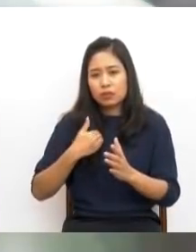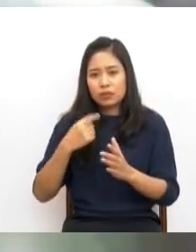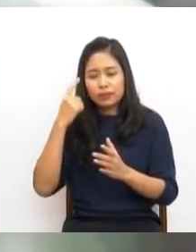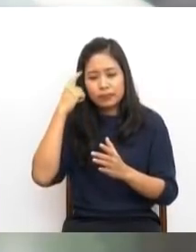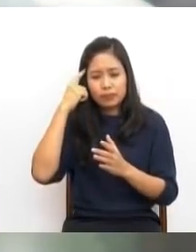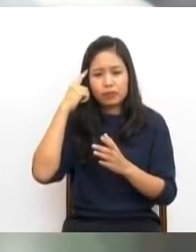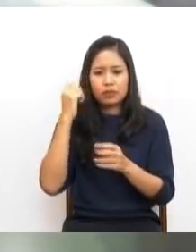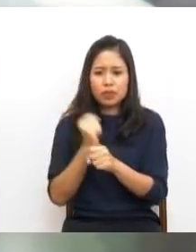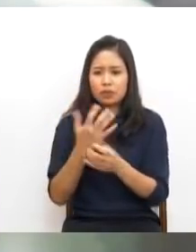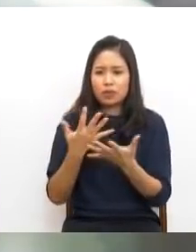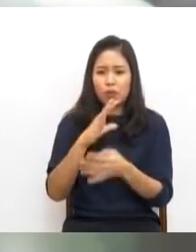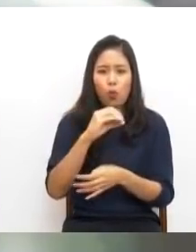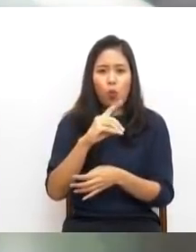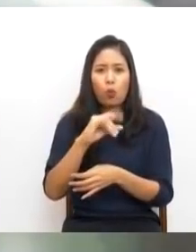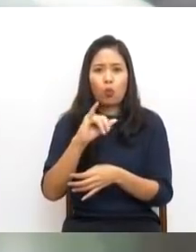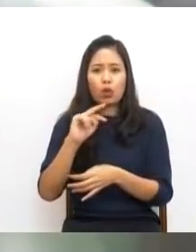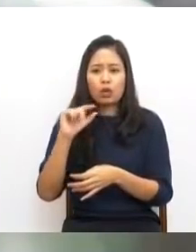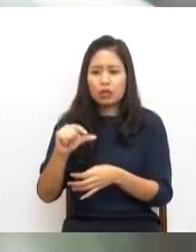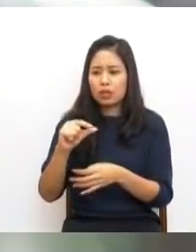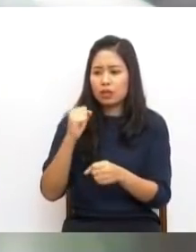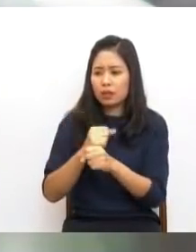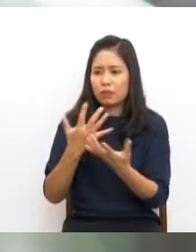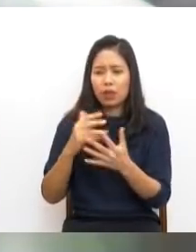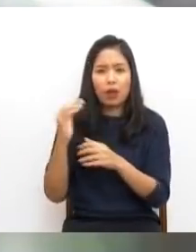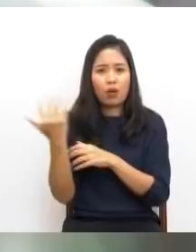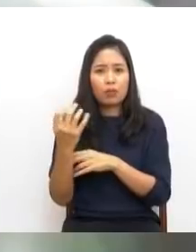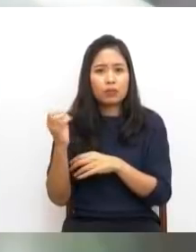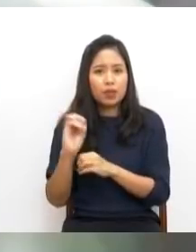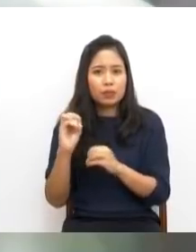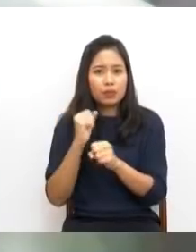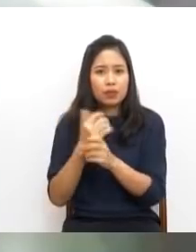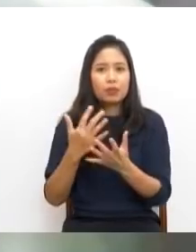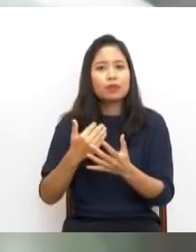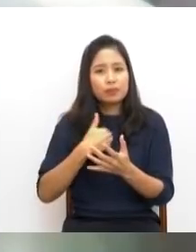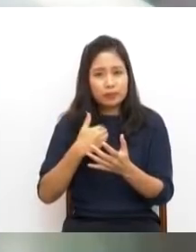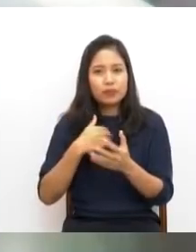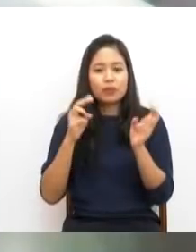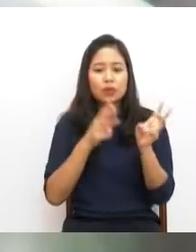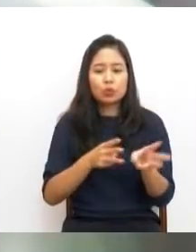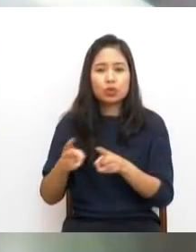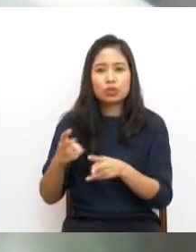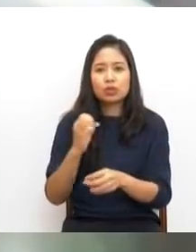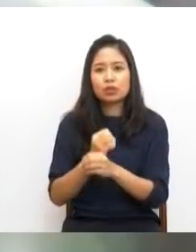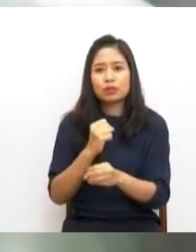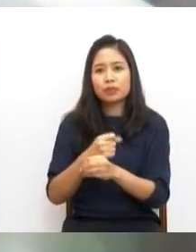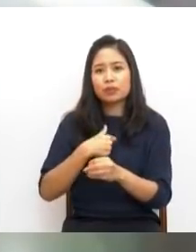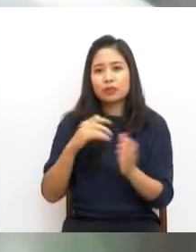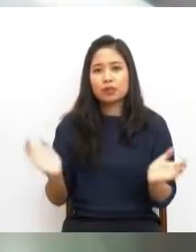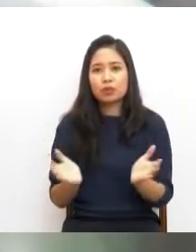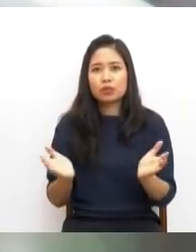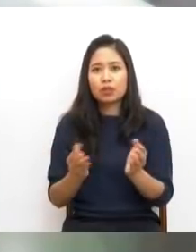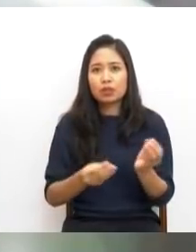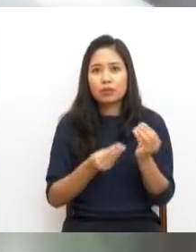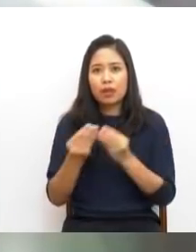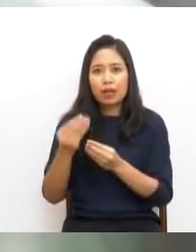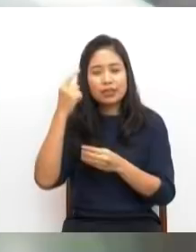ชาวเลยังก็สามารถทำโคดดิ้งแบบชาวเลได้ถูกต้องไหมคะ ถูกต้องเลยครับผม นั่นก็คือเป็นจุดเริ่มต้นที่จะส่งเสริมให้ครูเนี่ยคิดนอกก